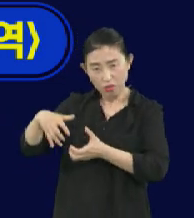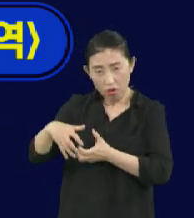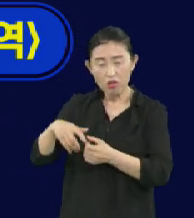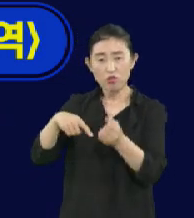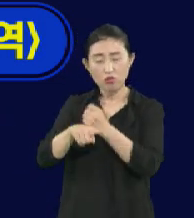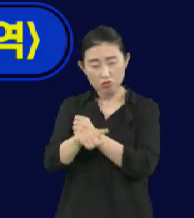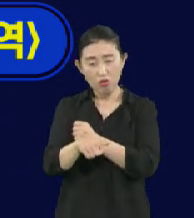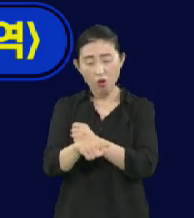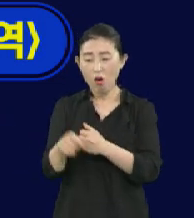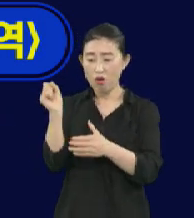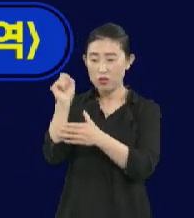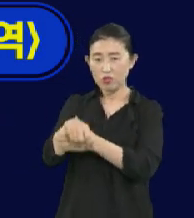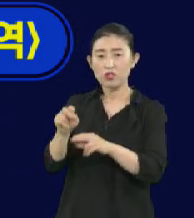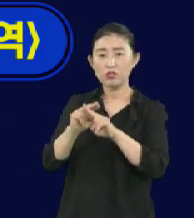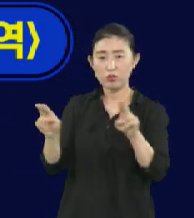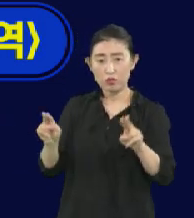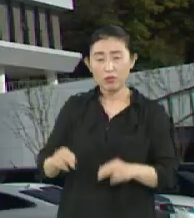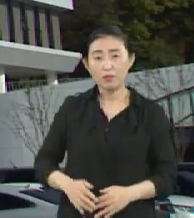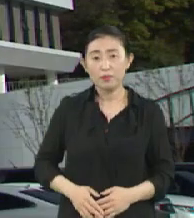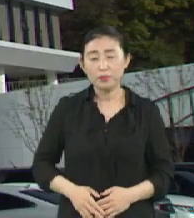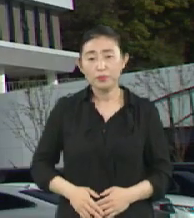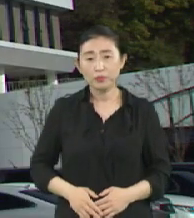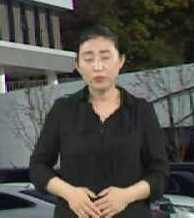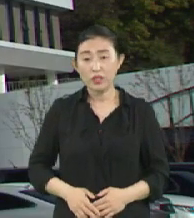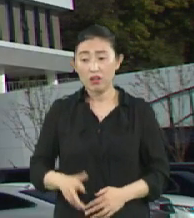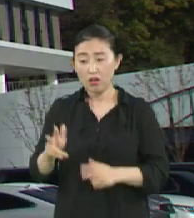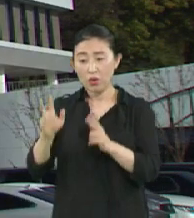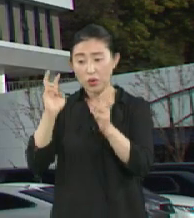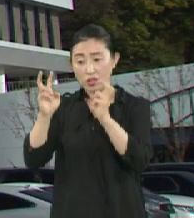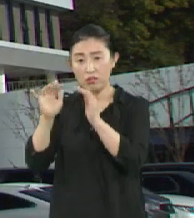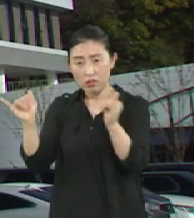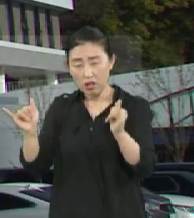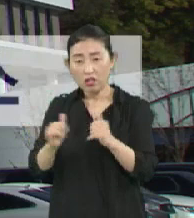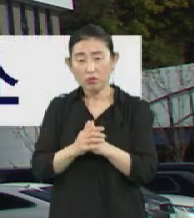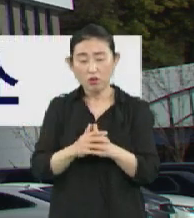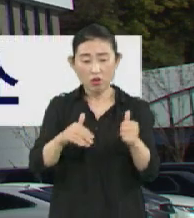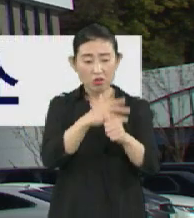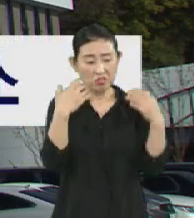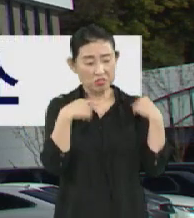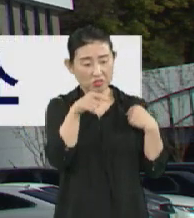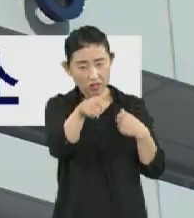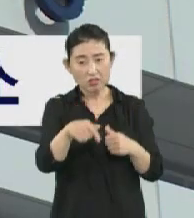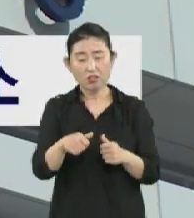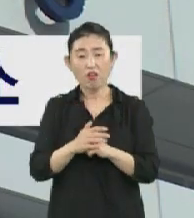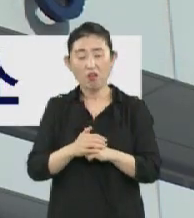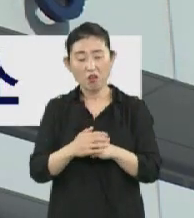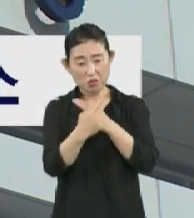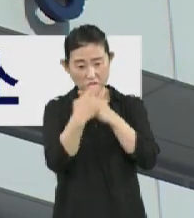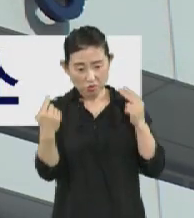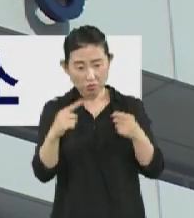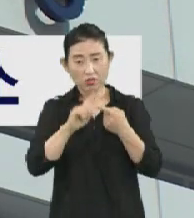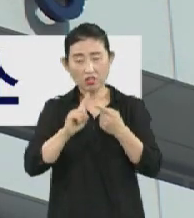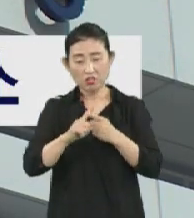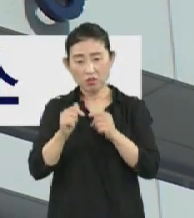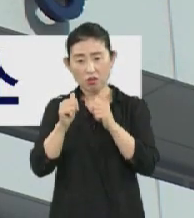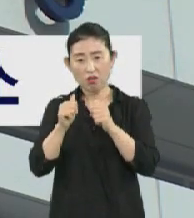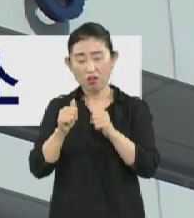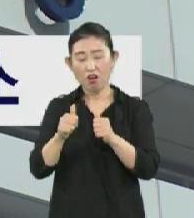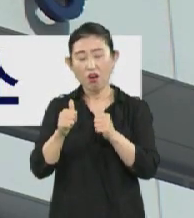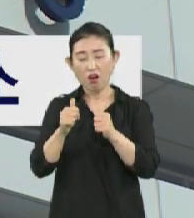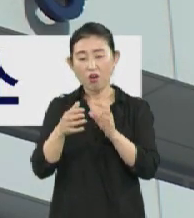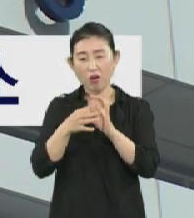확대했다는 이유로 승인을 취소했기 때문입니다. 사업자는 즉시 금강환경청을 상대로 승인 처분 취소를